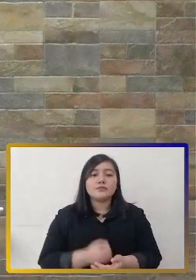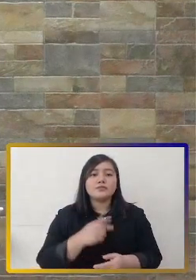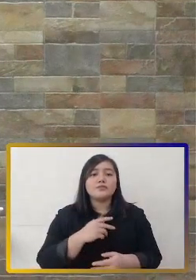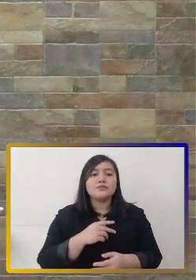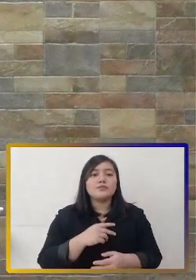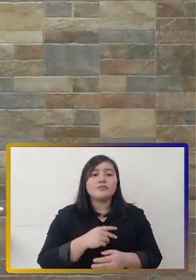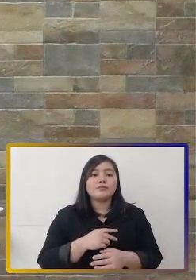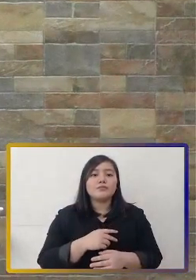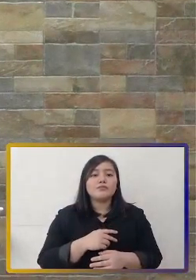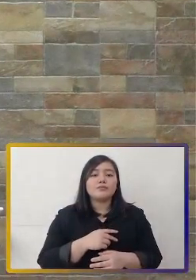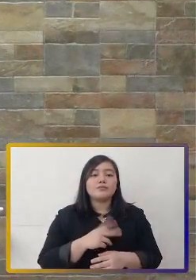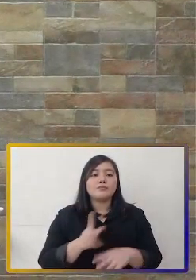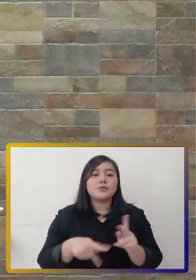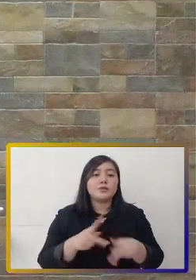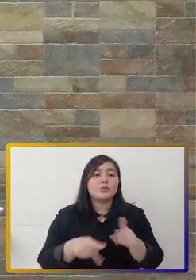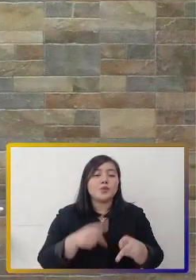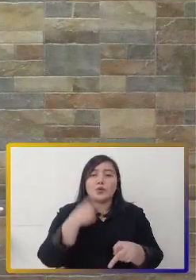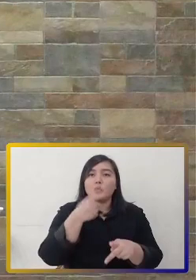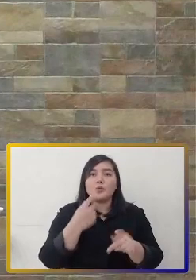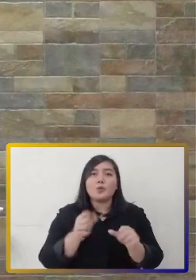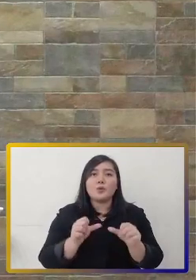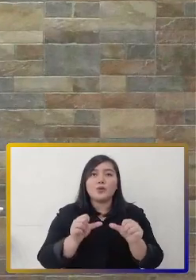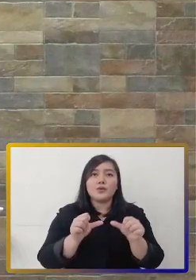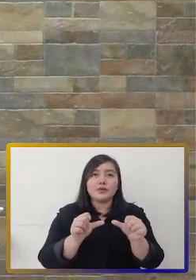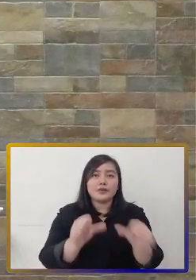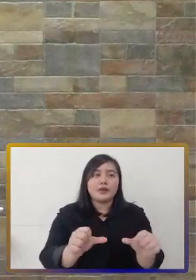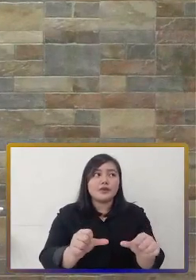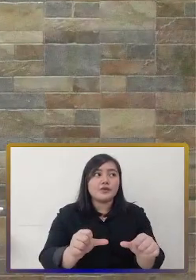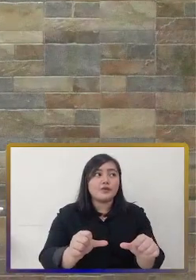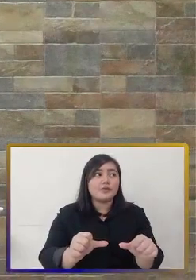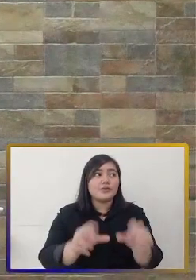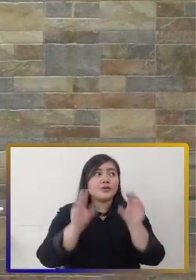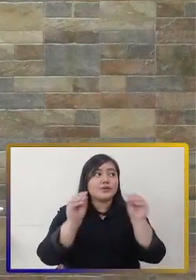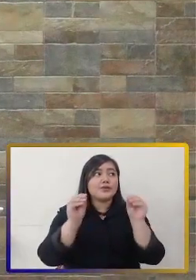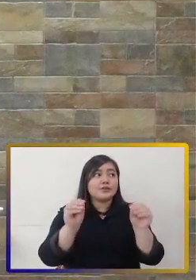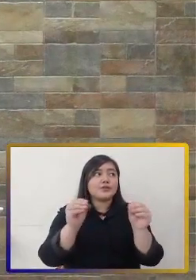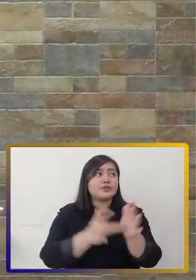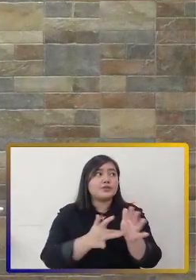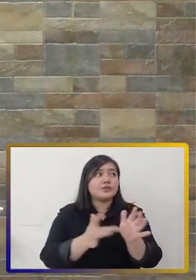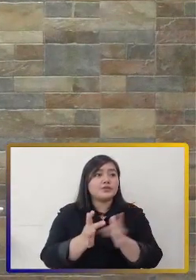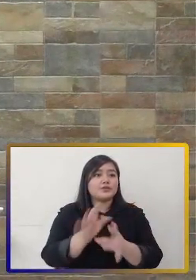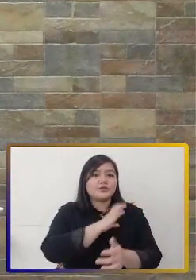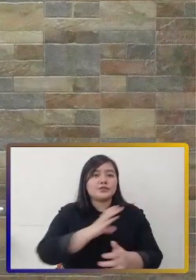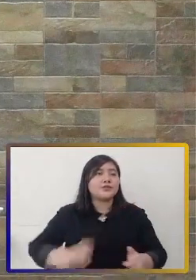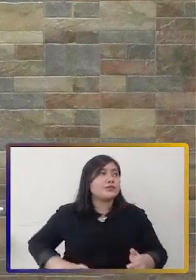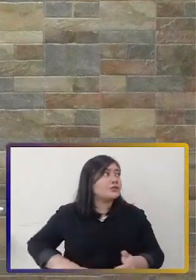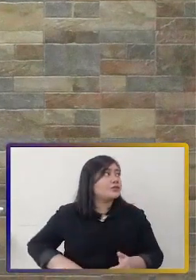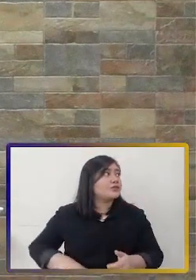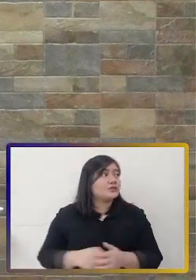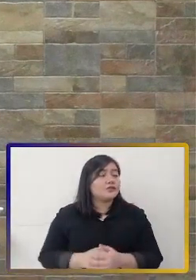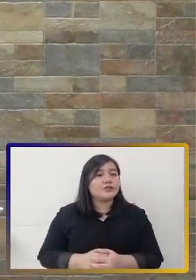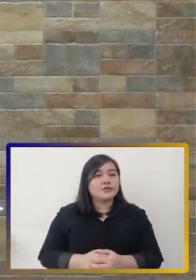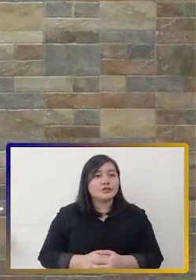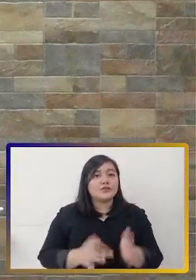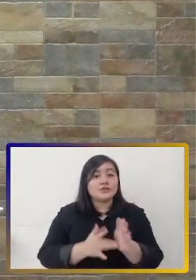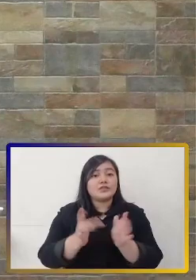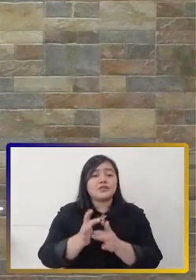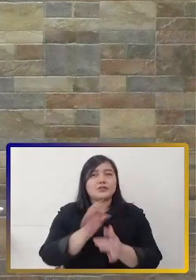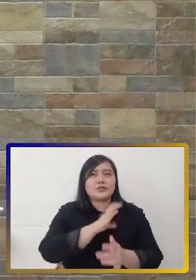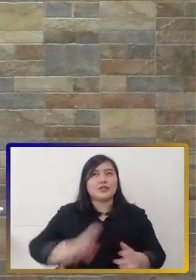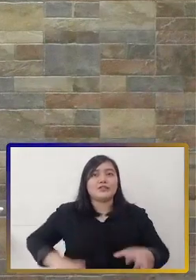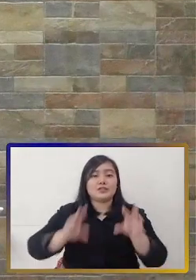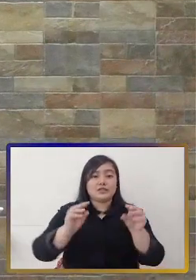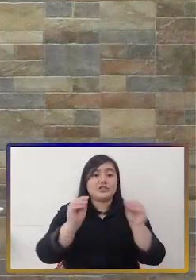na nagpatuloy ng katuruan ng Panginoong Hesukristo na kanyang ibinibigay sa kanya pong